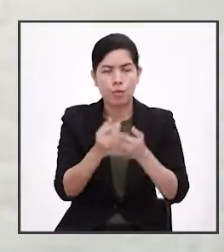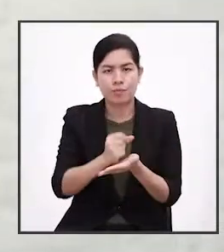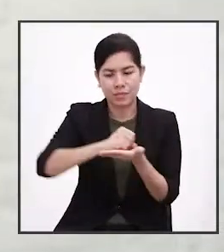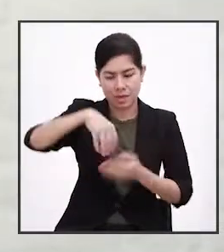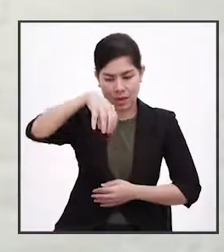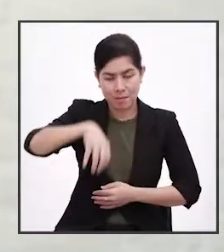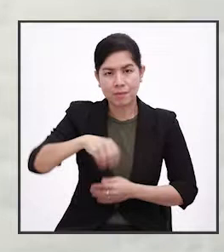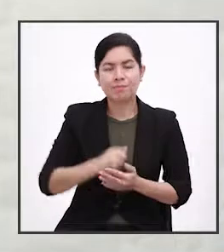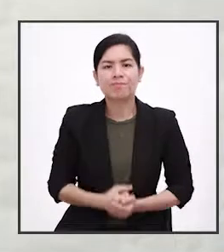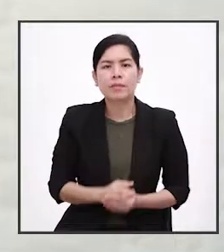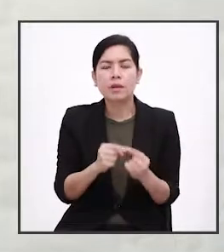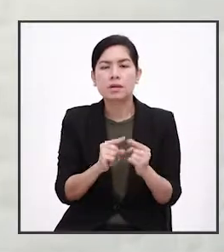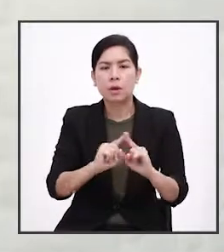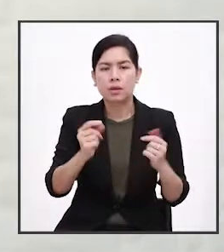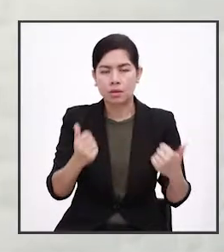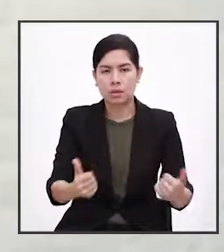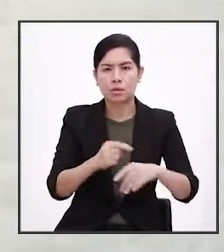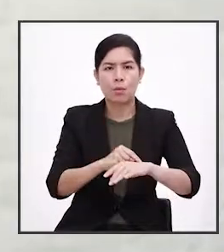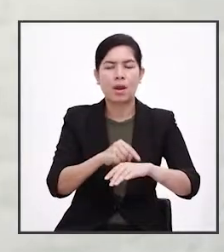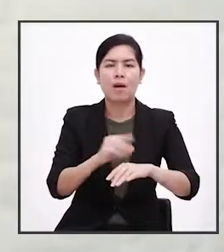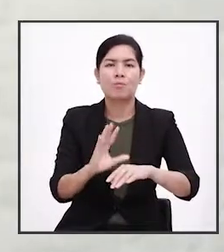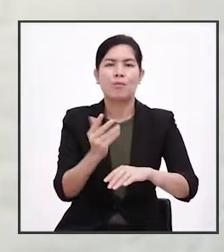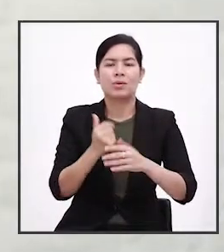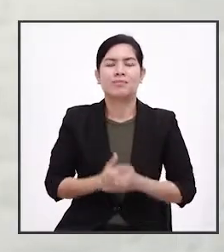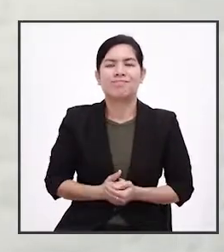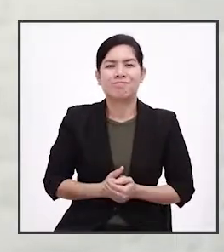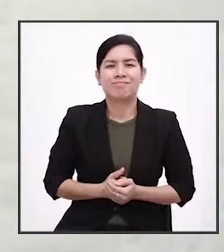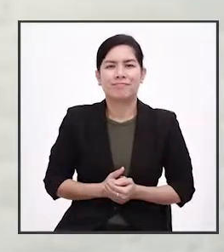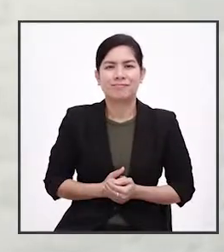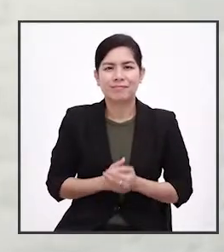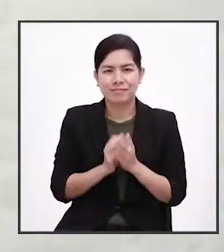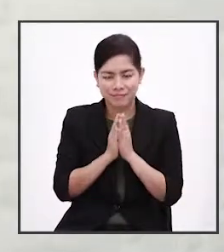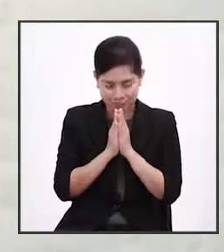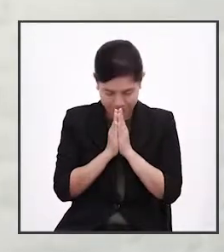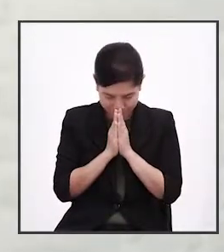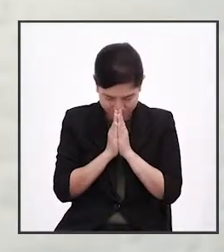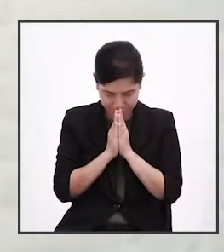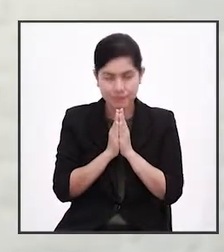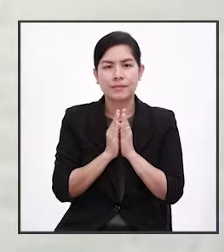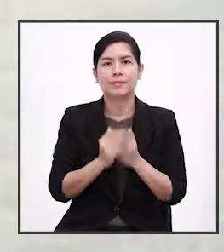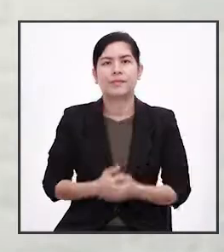ฤบดินทร์ค่ะส่วนตอนนี้เวลาหมดลงแล้วนะคะแอนพร้อมทีมงานลาไปแล้วสวัสดีค่ะ